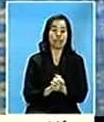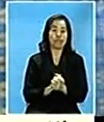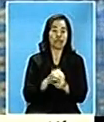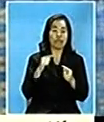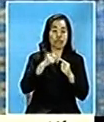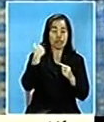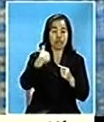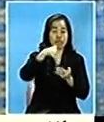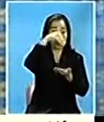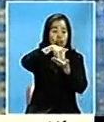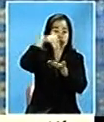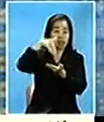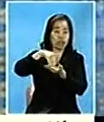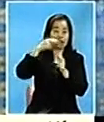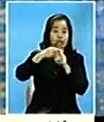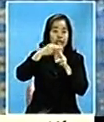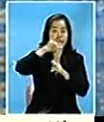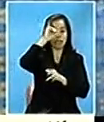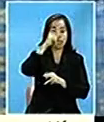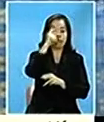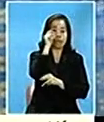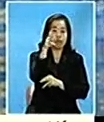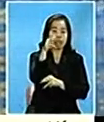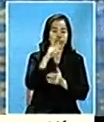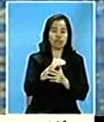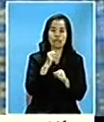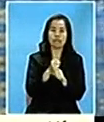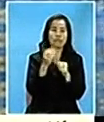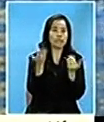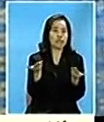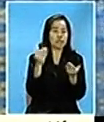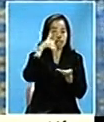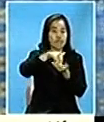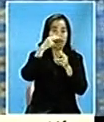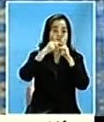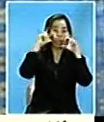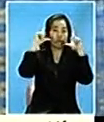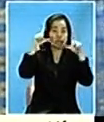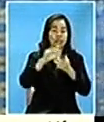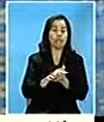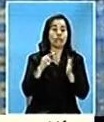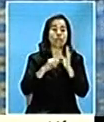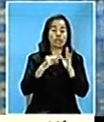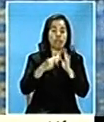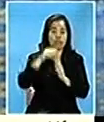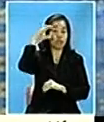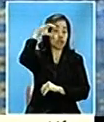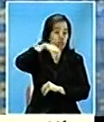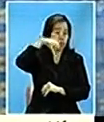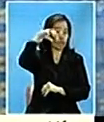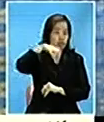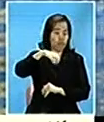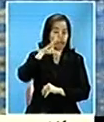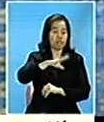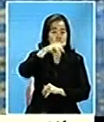ออฟฟิศออฟฟิศหนึ่งชื่อเจโทรเอ๊ะไปทำอะไรเนี่ยปรากฏว่าเจโทรก็คือองค์กรที่มาตั้งในประเ